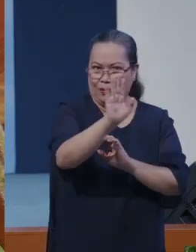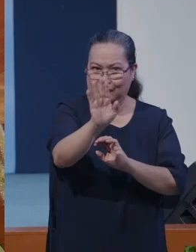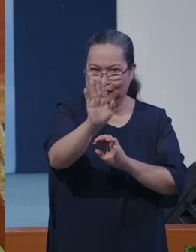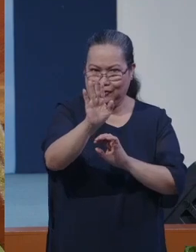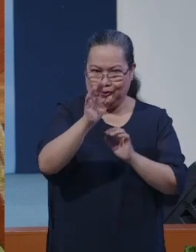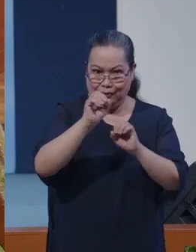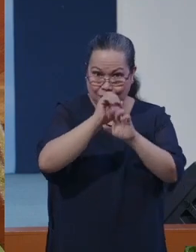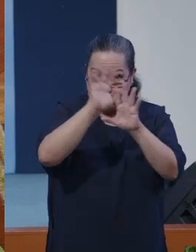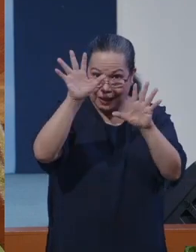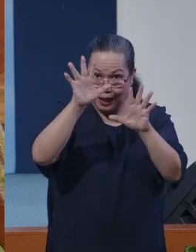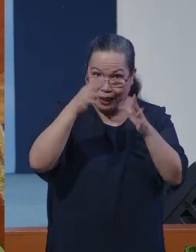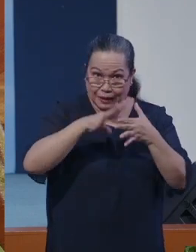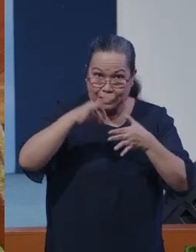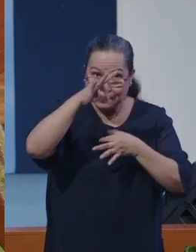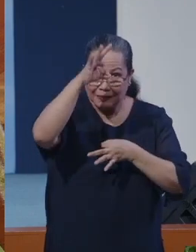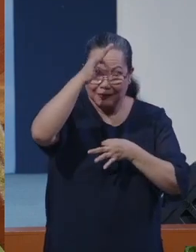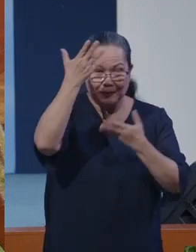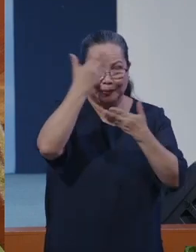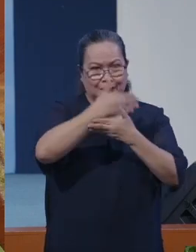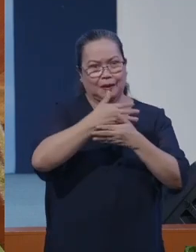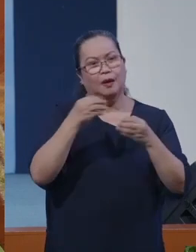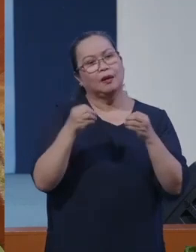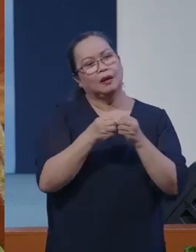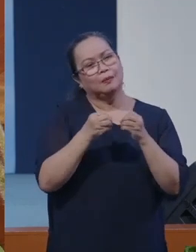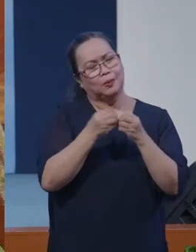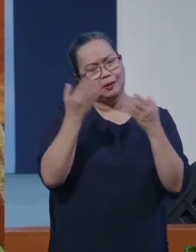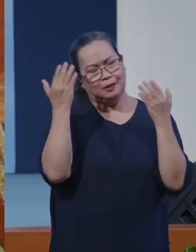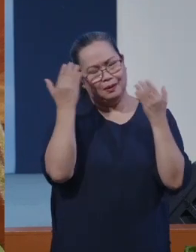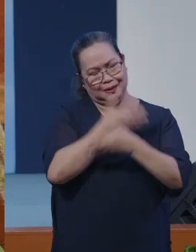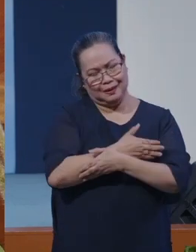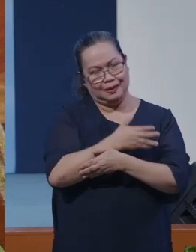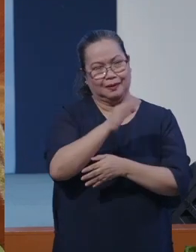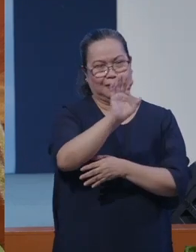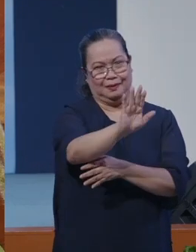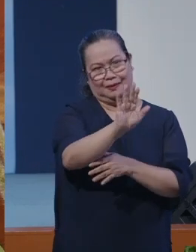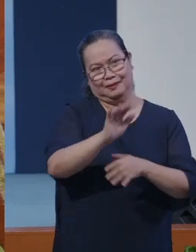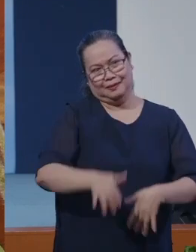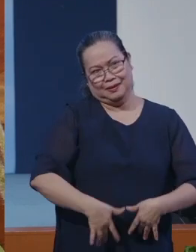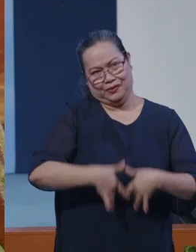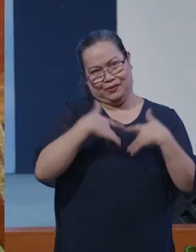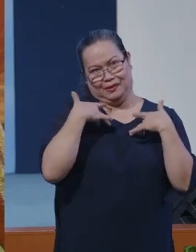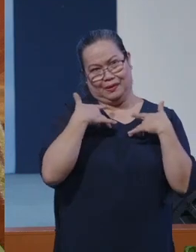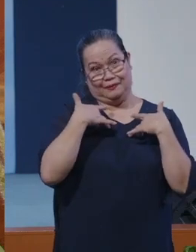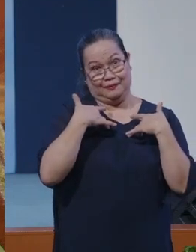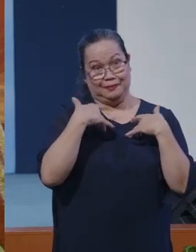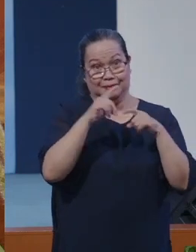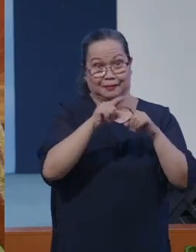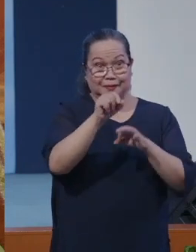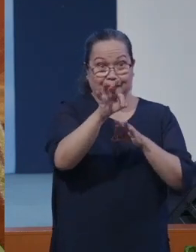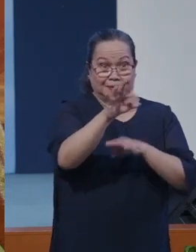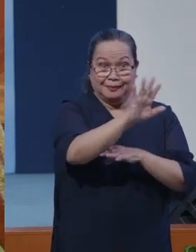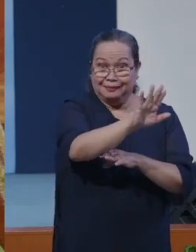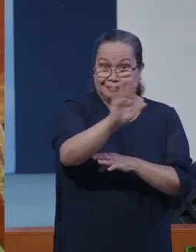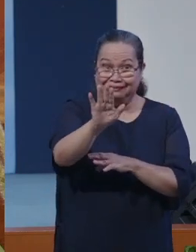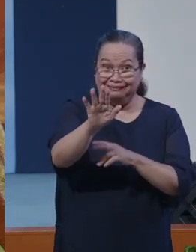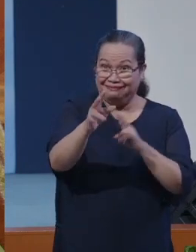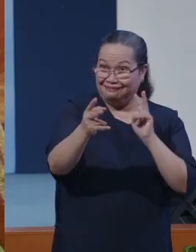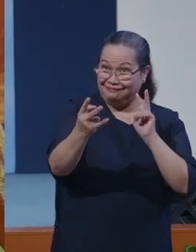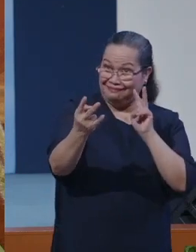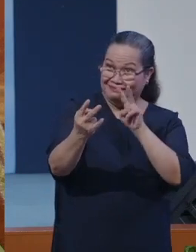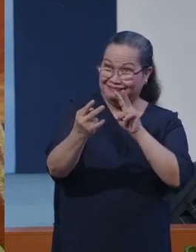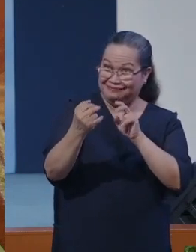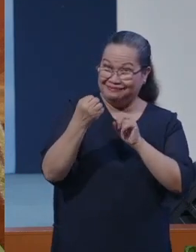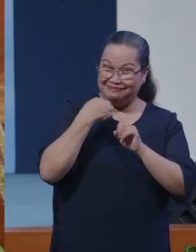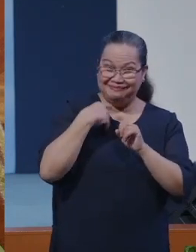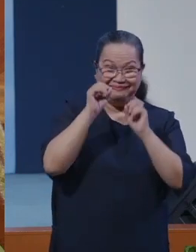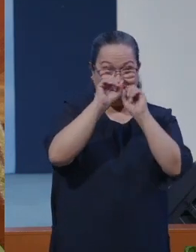ay madilim, edi laluhan talagang madilim. Yun ang sinasabi niya. Ngunit kung ang inyong pagtingin ay